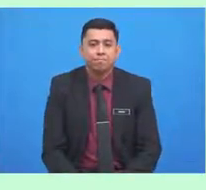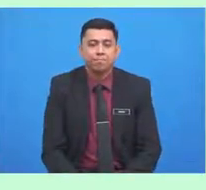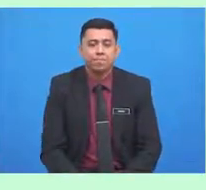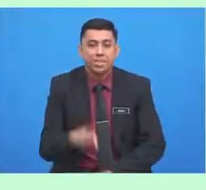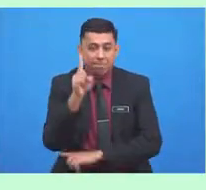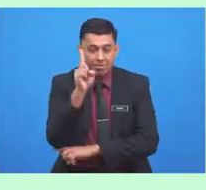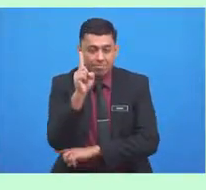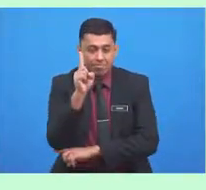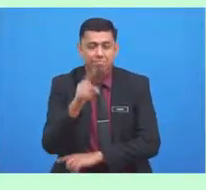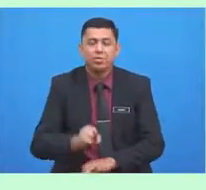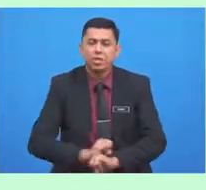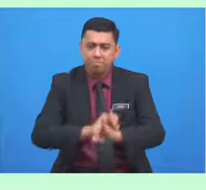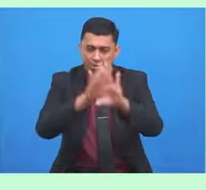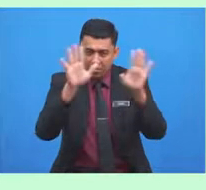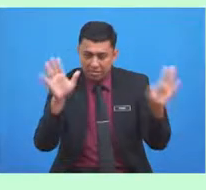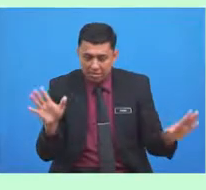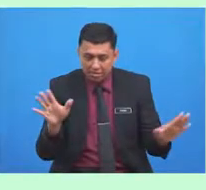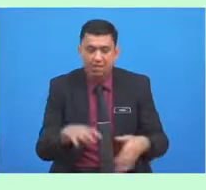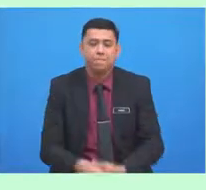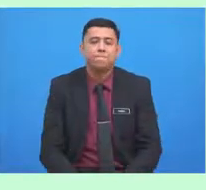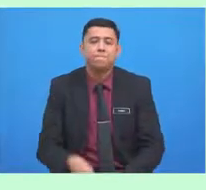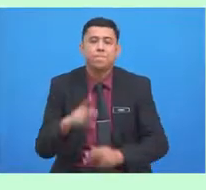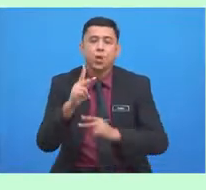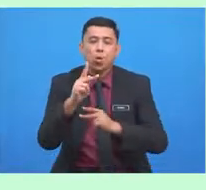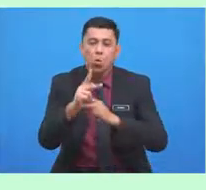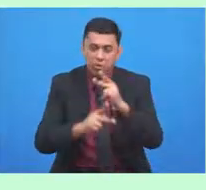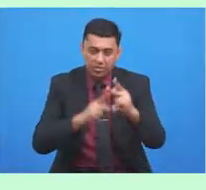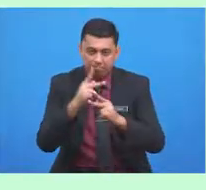pertama, menjelaskan konsep kitaran hidrologi.